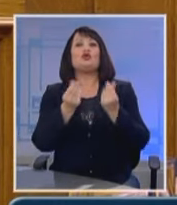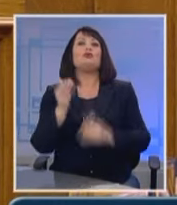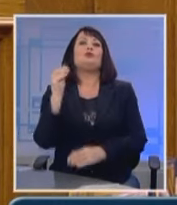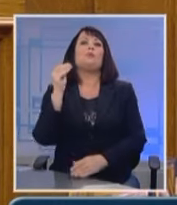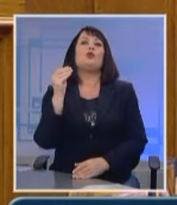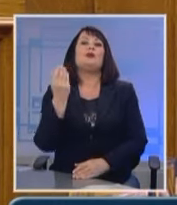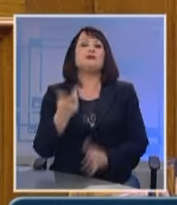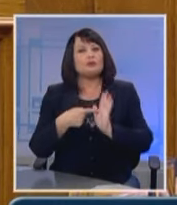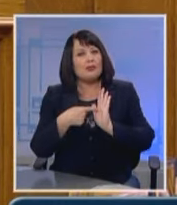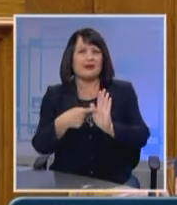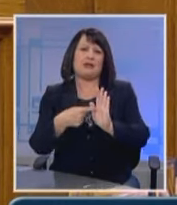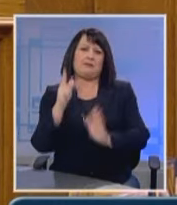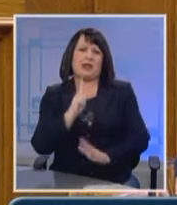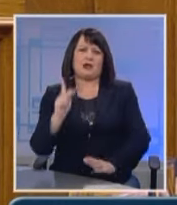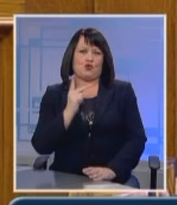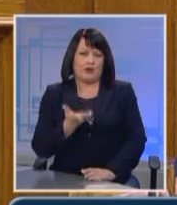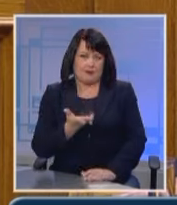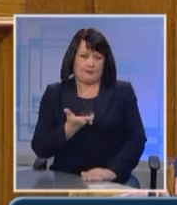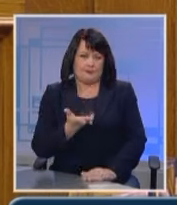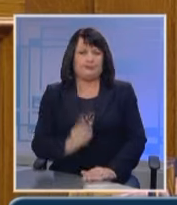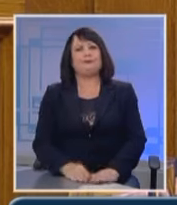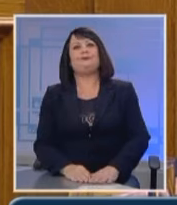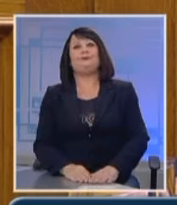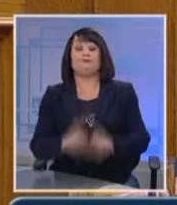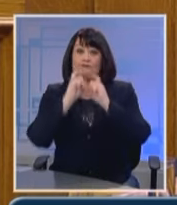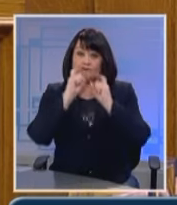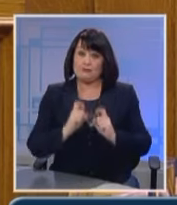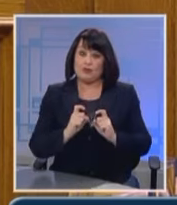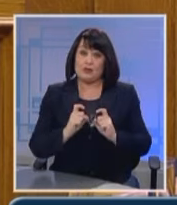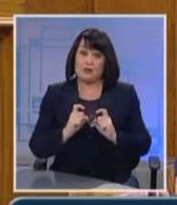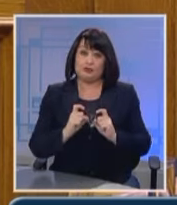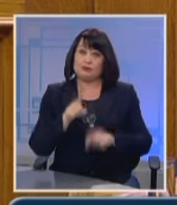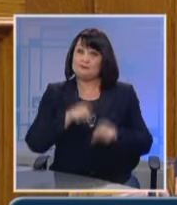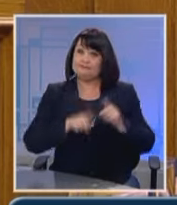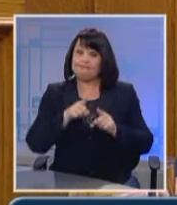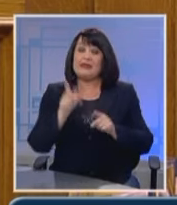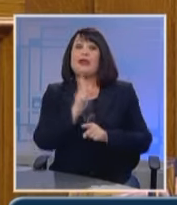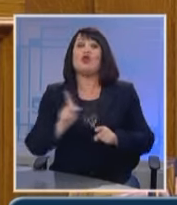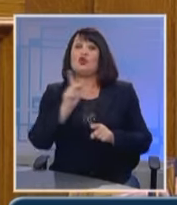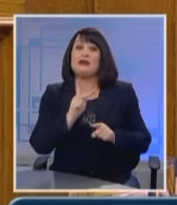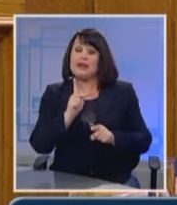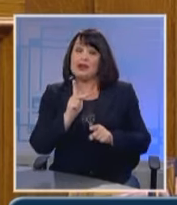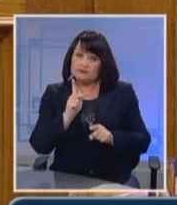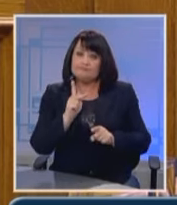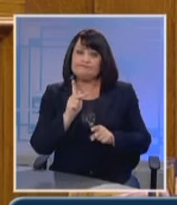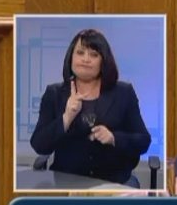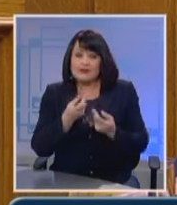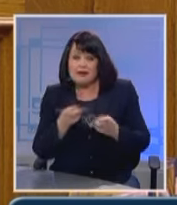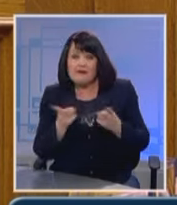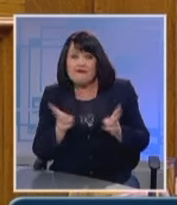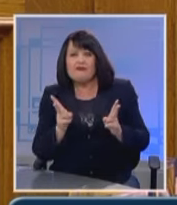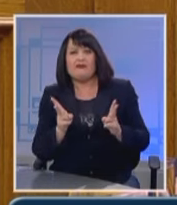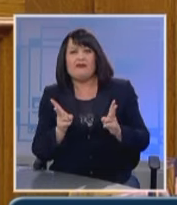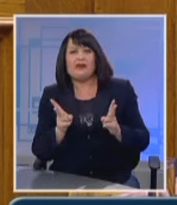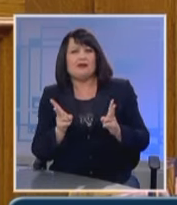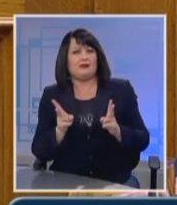πολιτισμός μιας σύγχρονης κοινωνίας. Είναι χρέος κάθε συγκροτημένης πολιτείας να τους επιτρέπει να έχουν αυτή